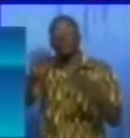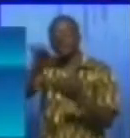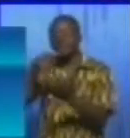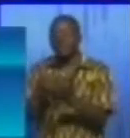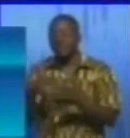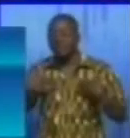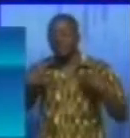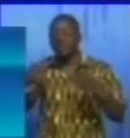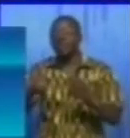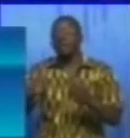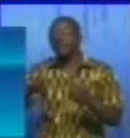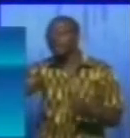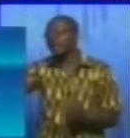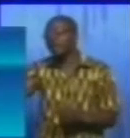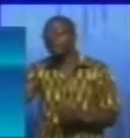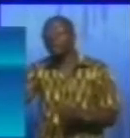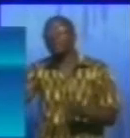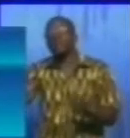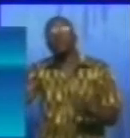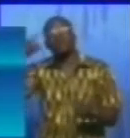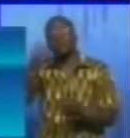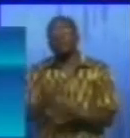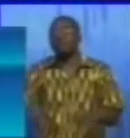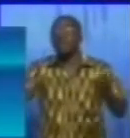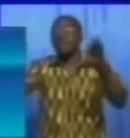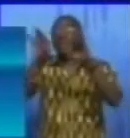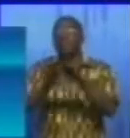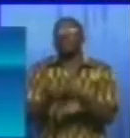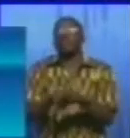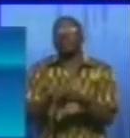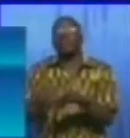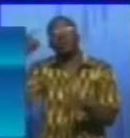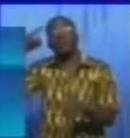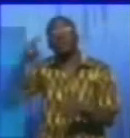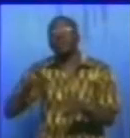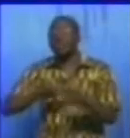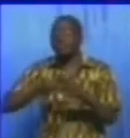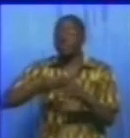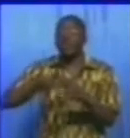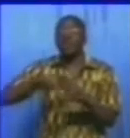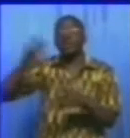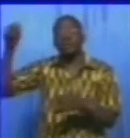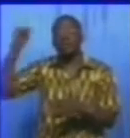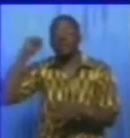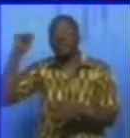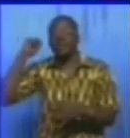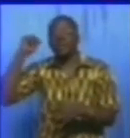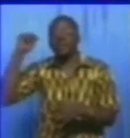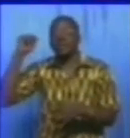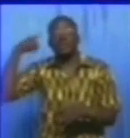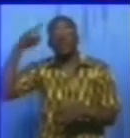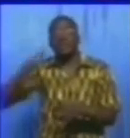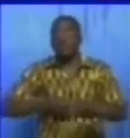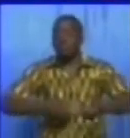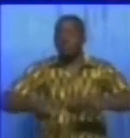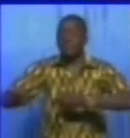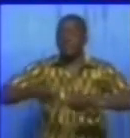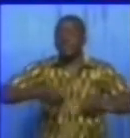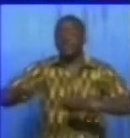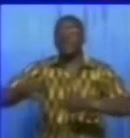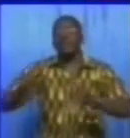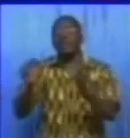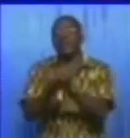plus d'autres aspects très importants de notre pratique quotidienne, va effectivement nous permettre de gérer